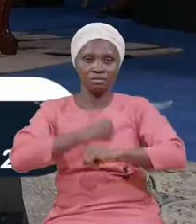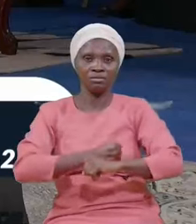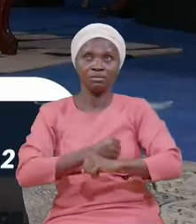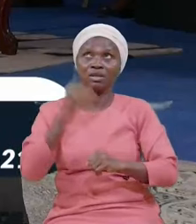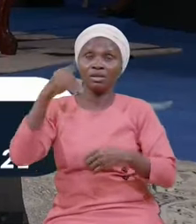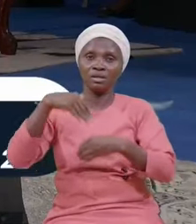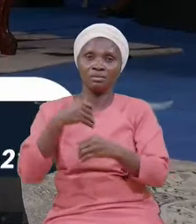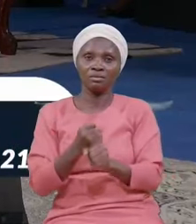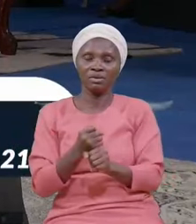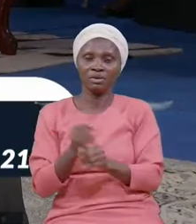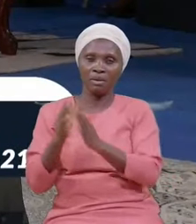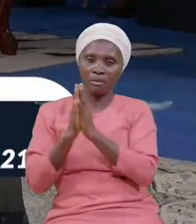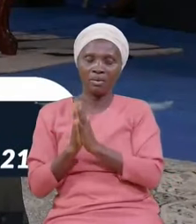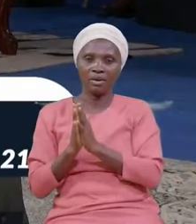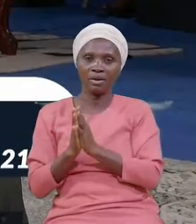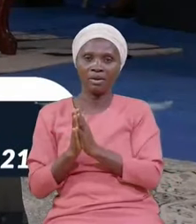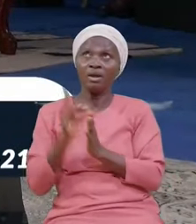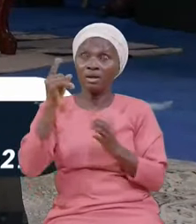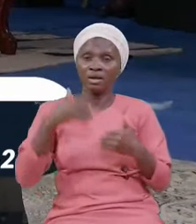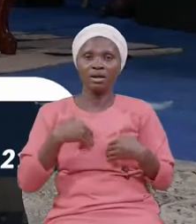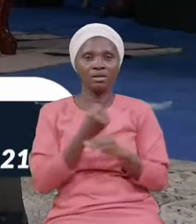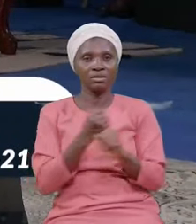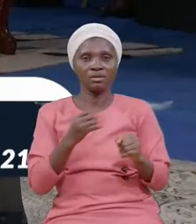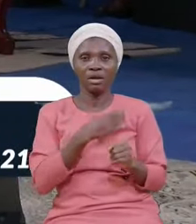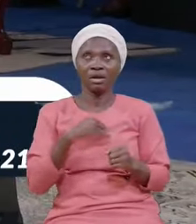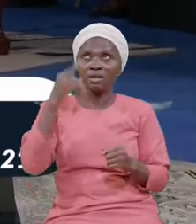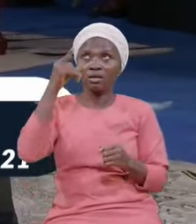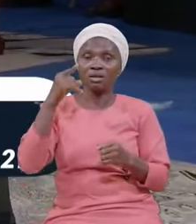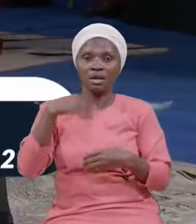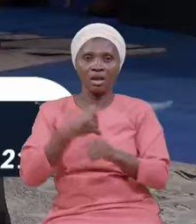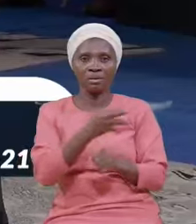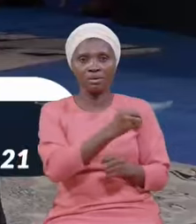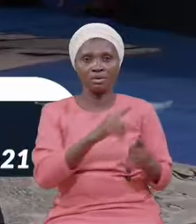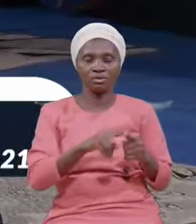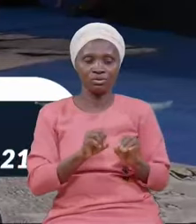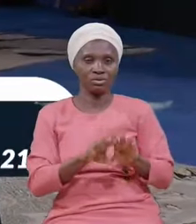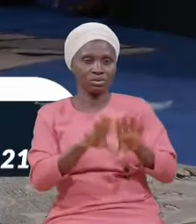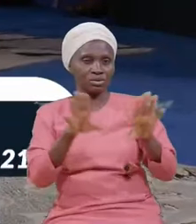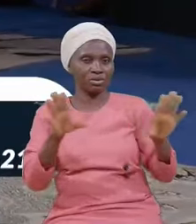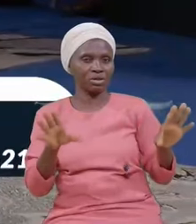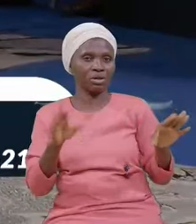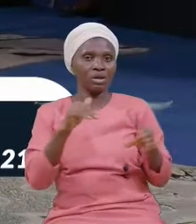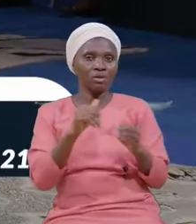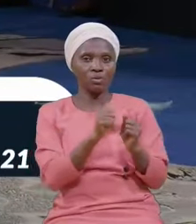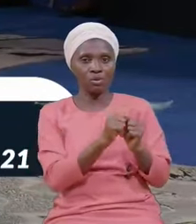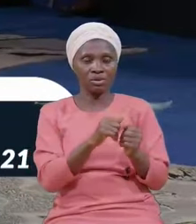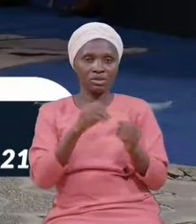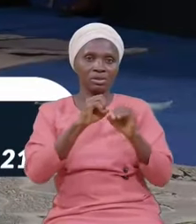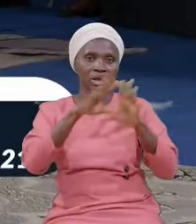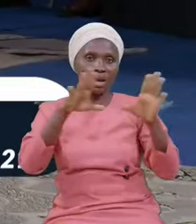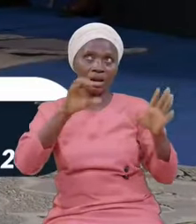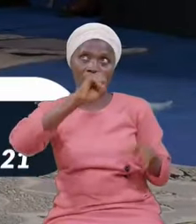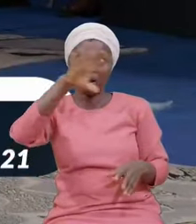sauve, il sécurise et il les rend fermes dans cette vie par la vie